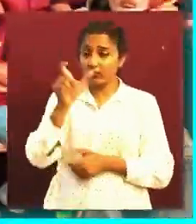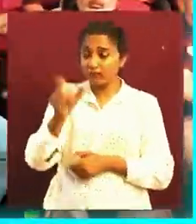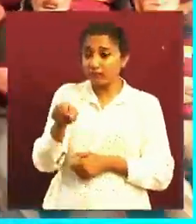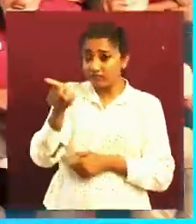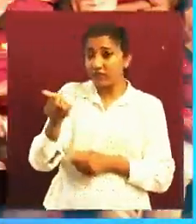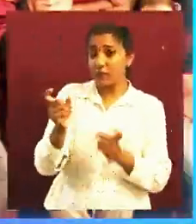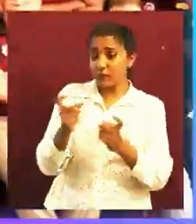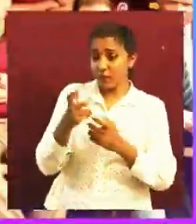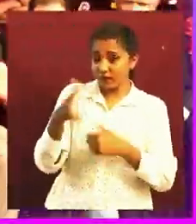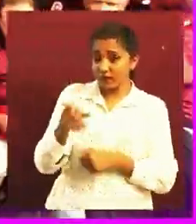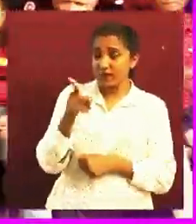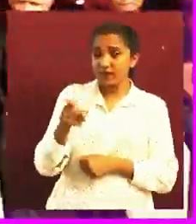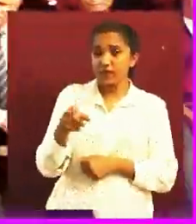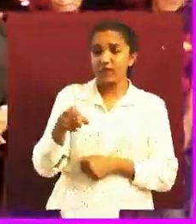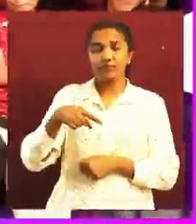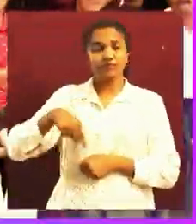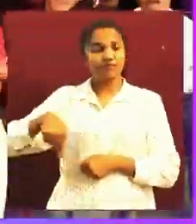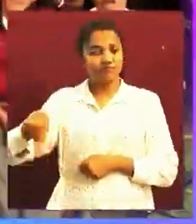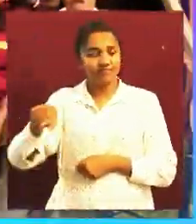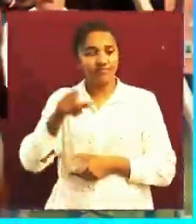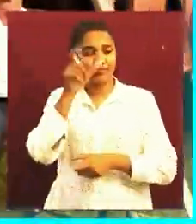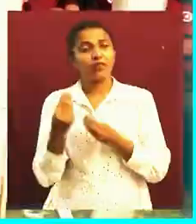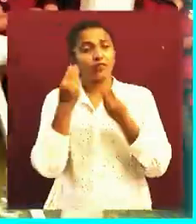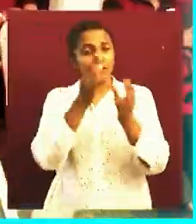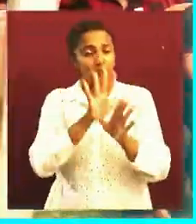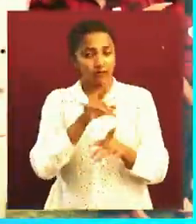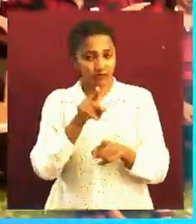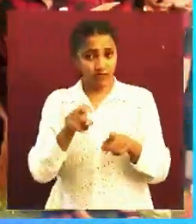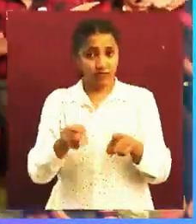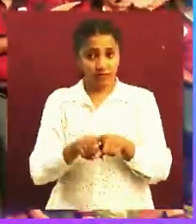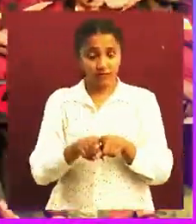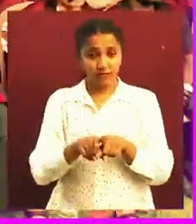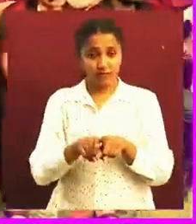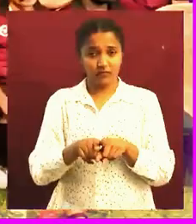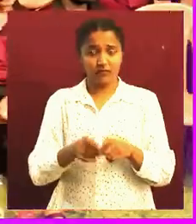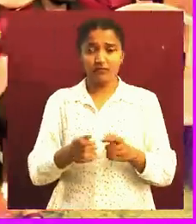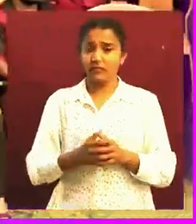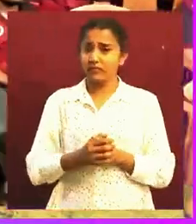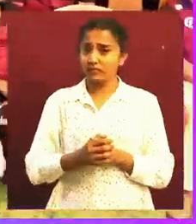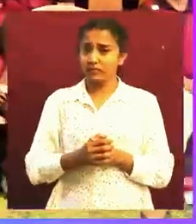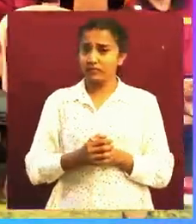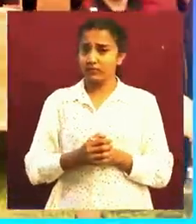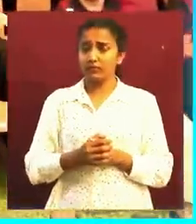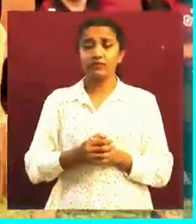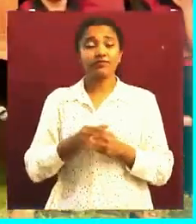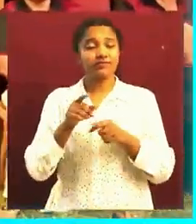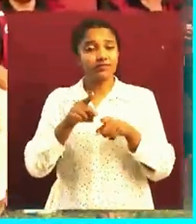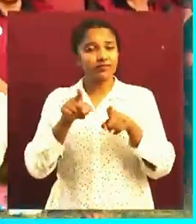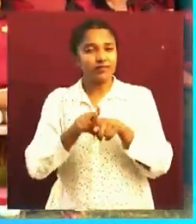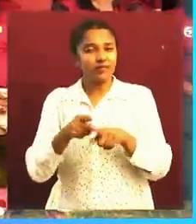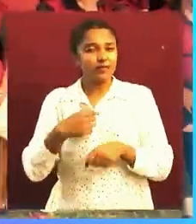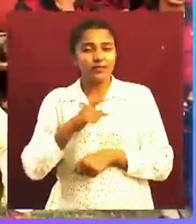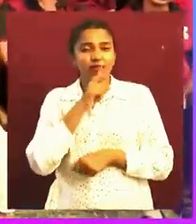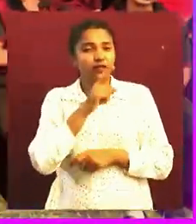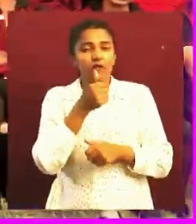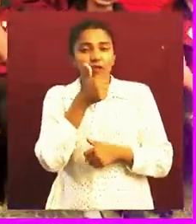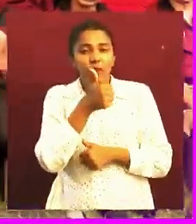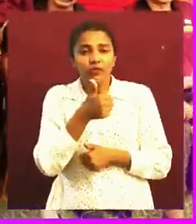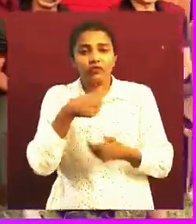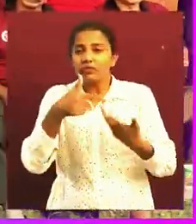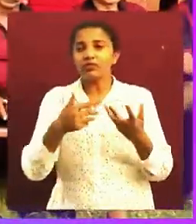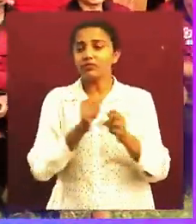බය මොකද කරන්නේ? පොදු ජනතාව වෙත පටවනවා. ඔයගලට මෙහෙම වෙයි මෙහෙම වෙයි මෙහෙම වෙයි. ඒ අර වෙන කියන්න කතාවක් ඒගොල්ලන්ට